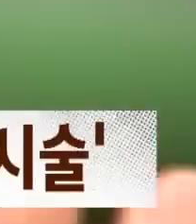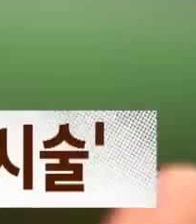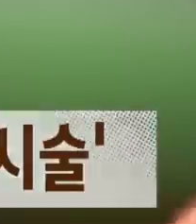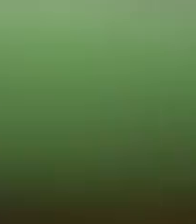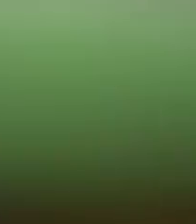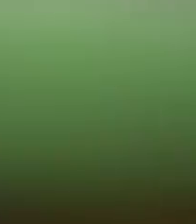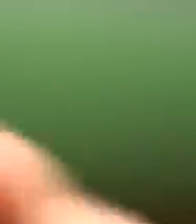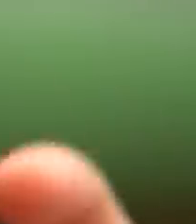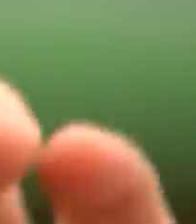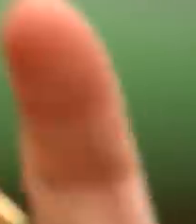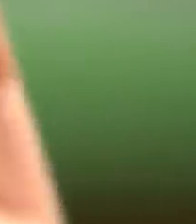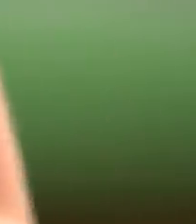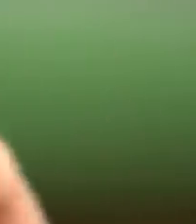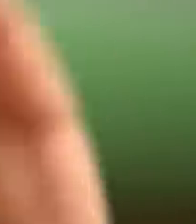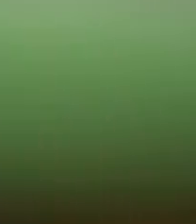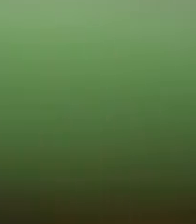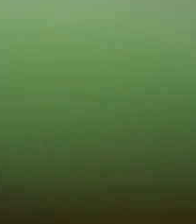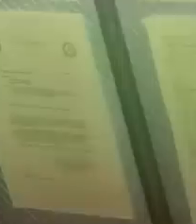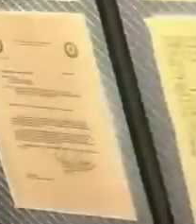시술을 했습니다.